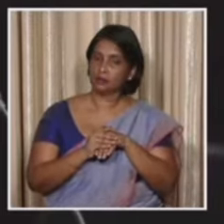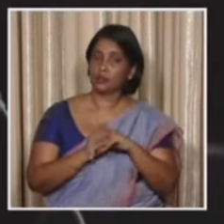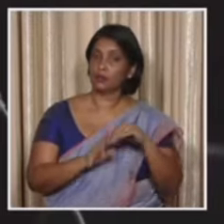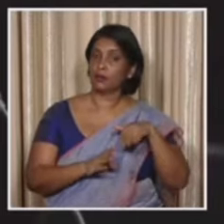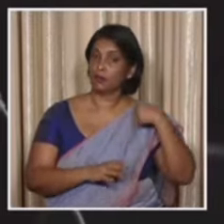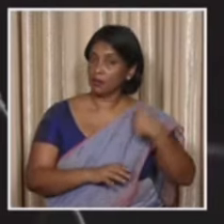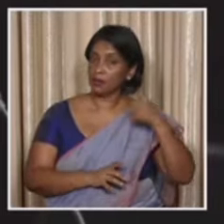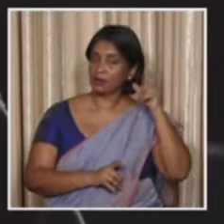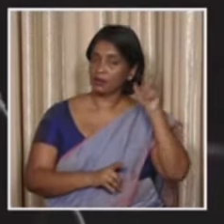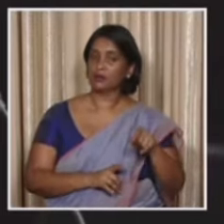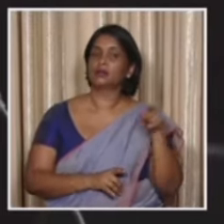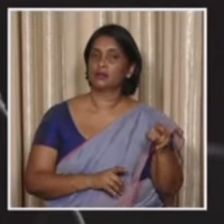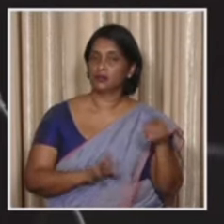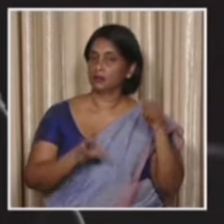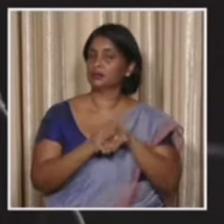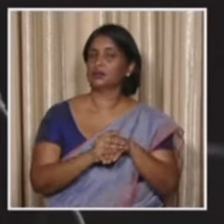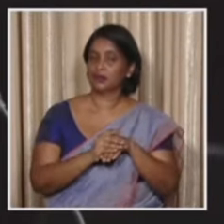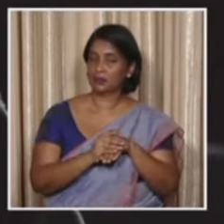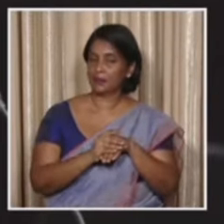என்று சொல்லப்படுகின்ற